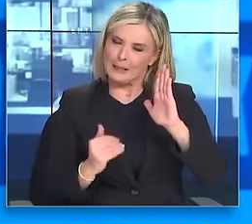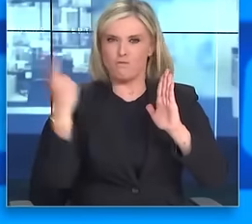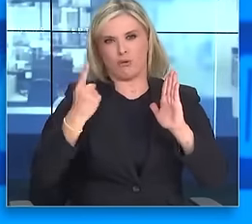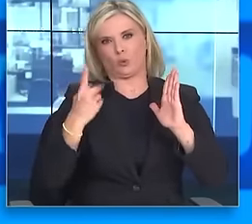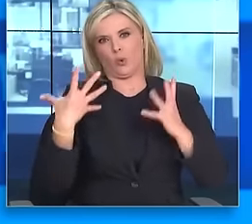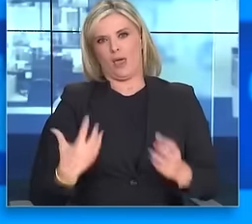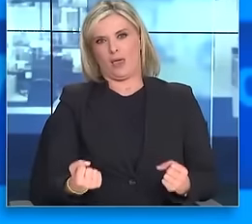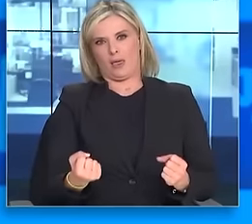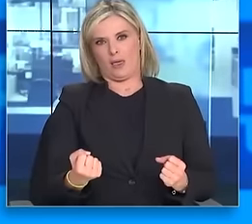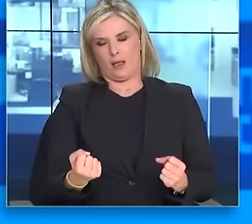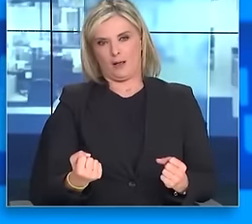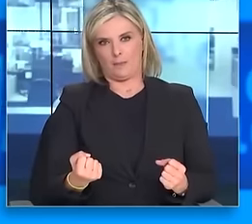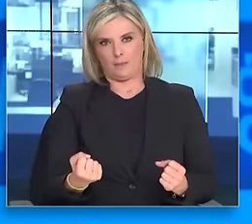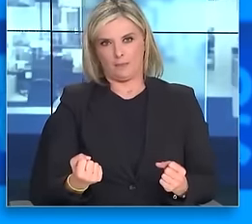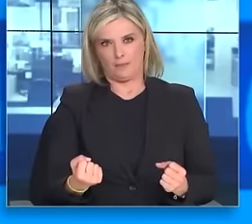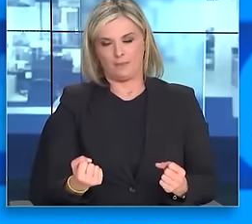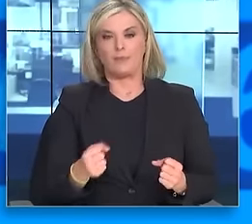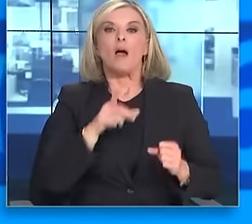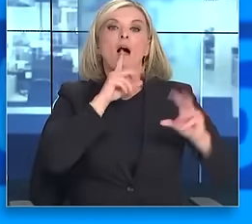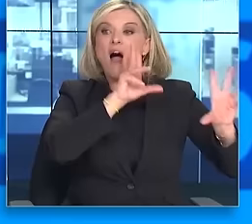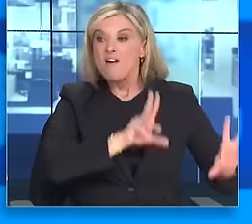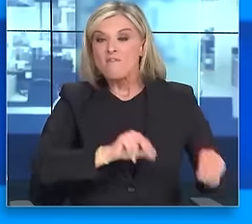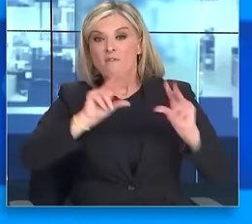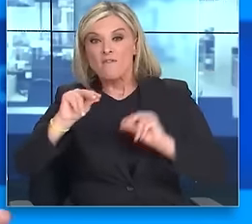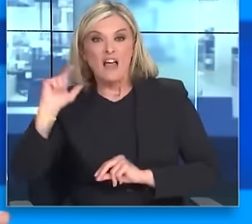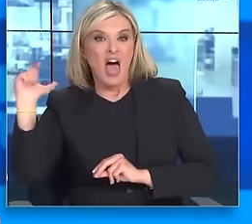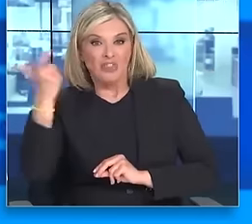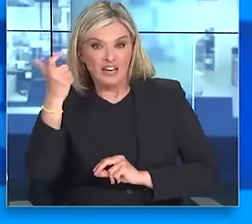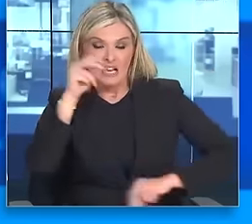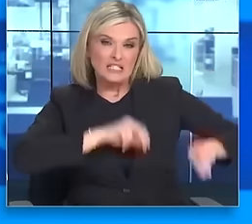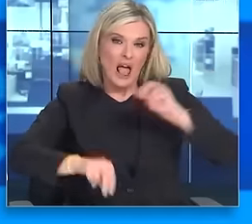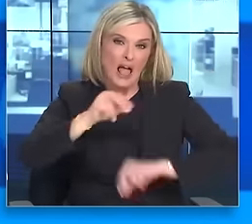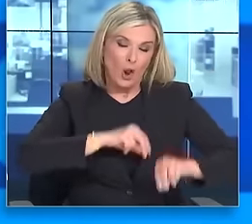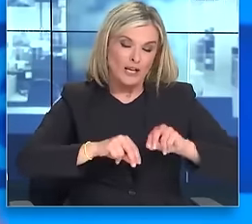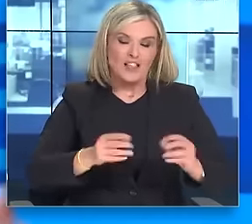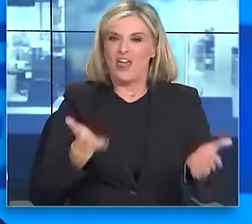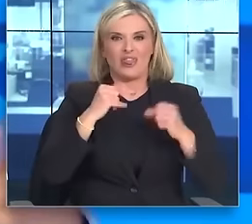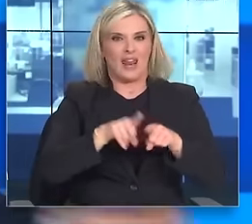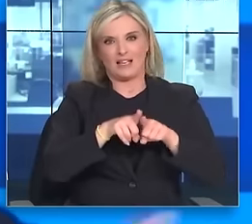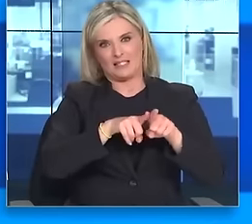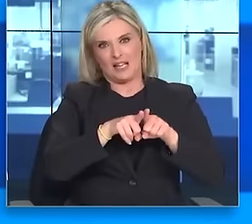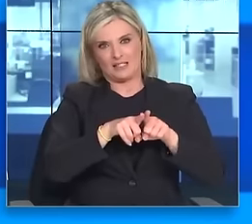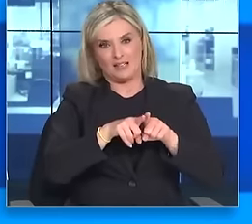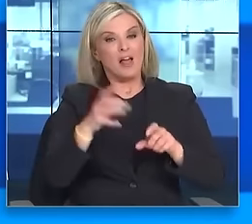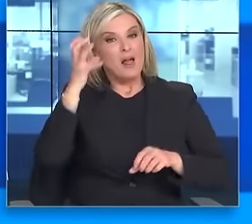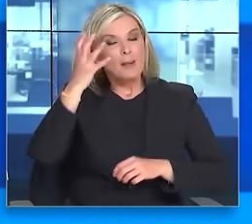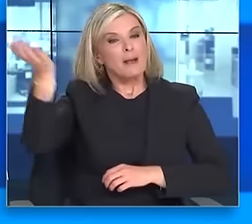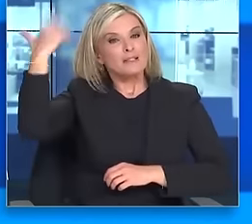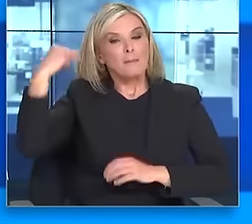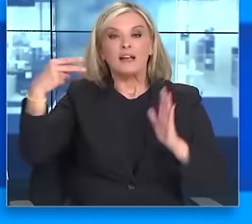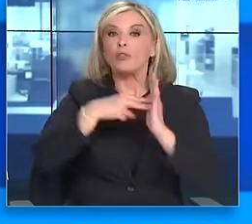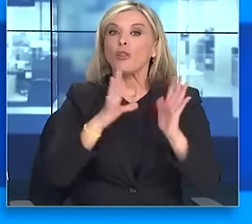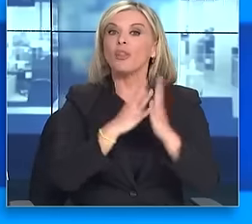προσεγγίσουμε. Το αντίστοιχο εκλογικό ποσοστό που πετύχαμε το 2019, όταν όλοι προεξοφλούσαν ότι θα γίνουμε